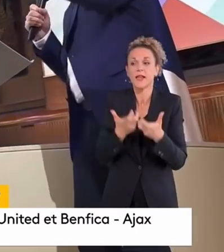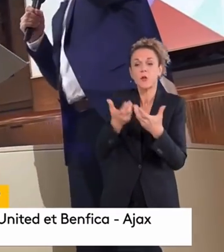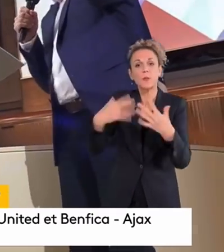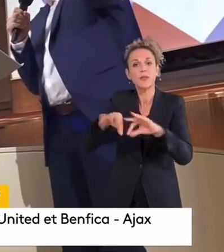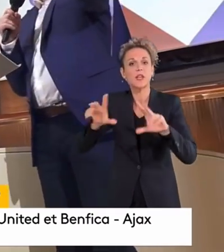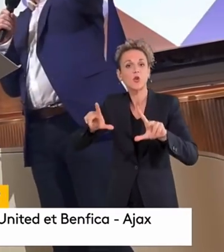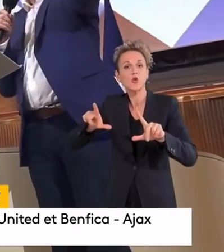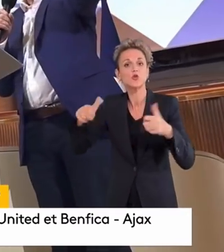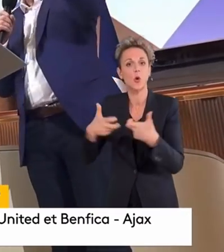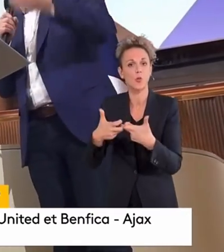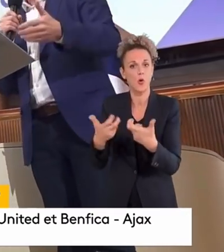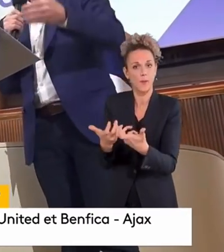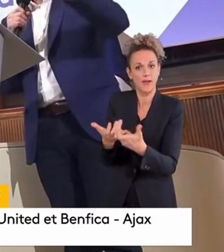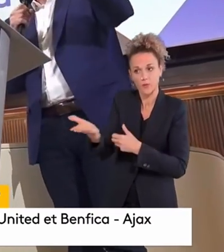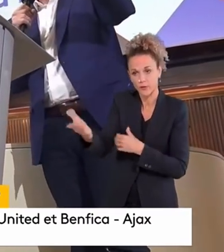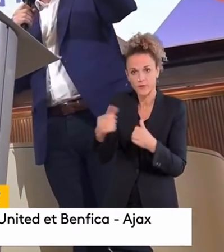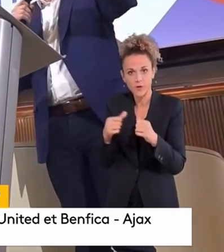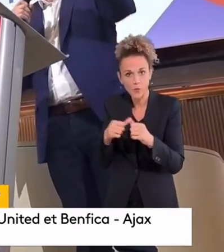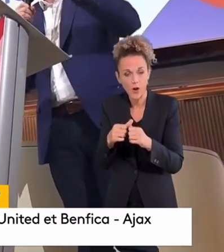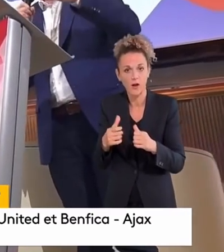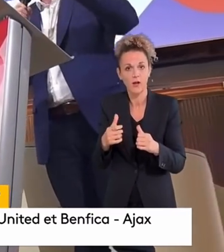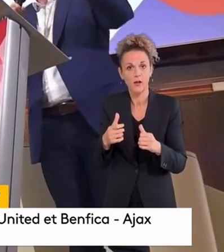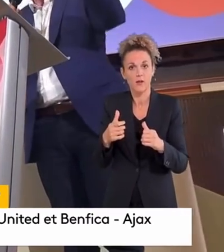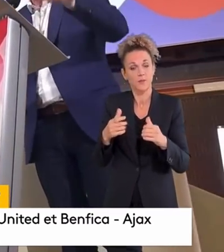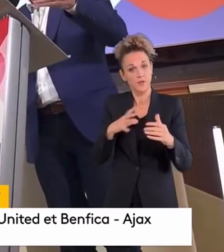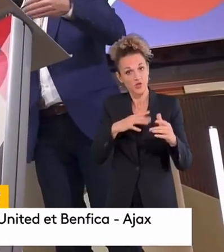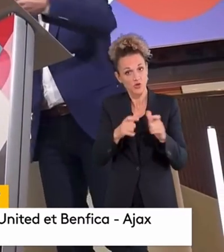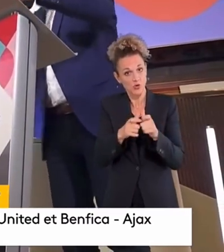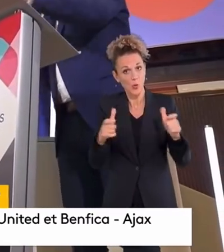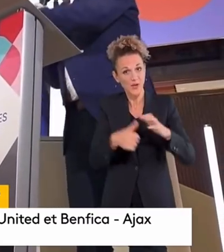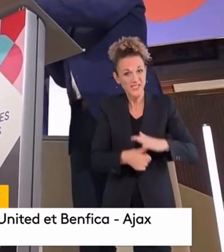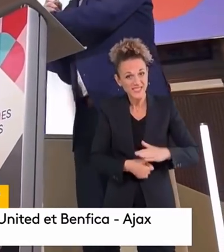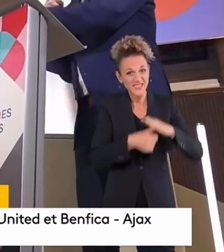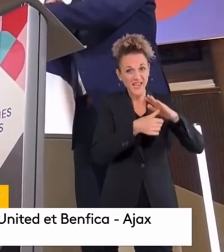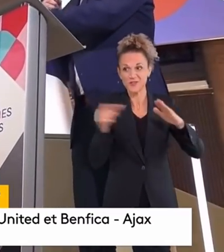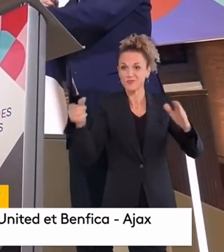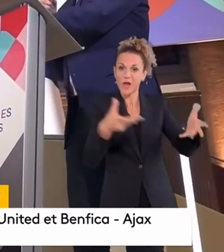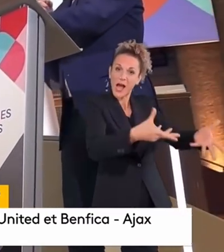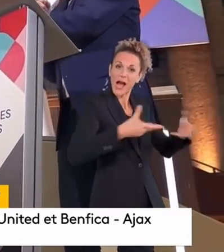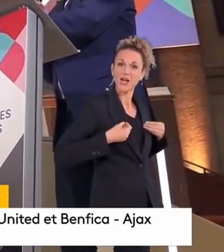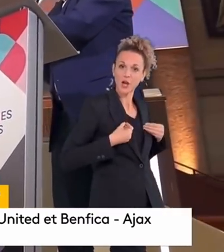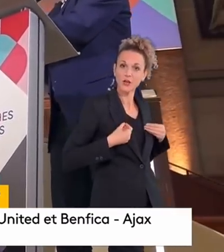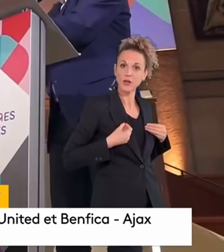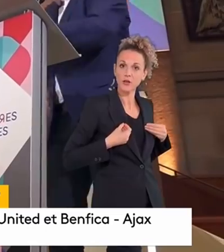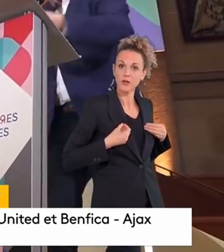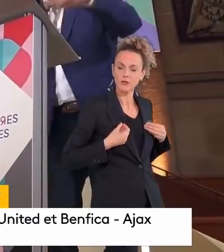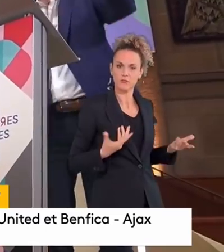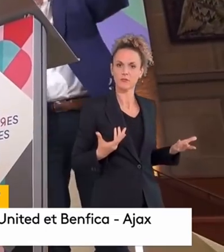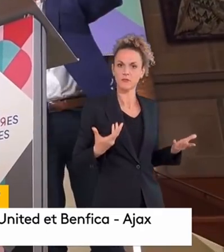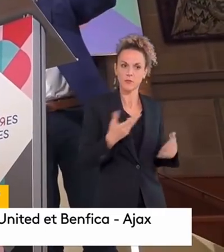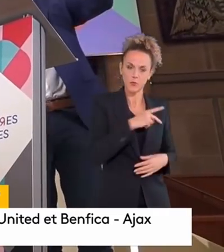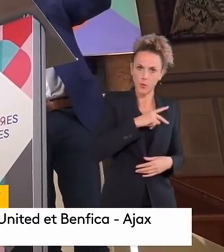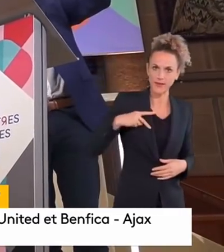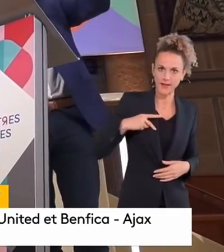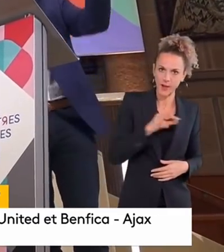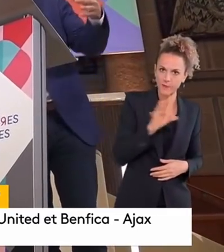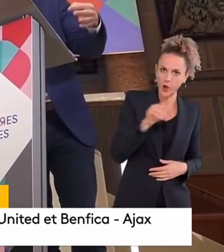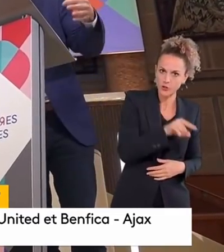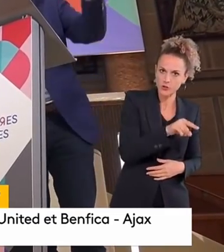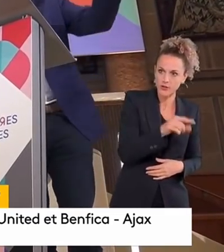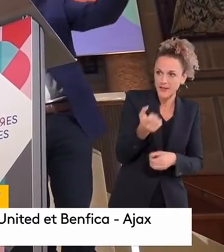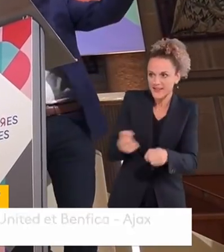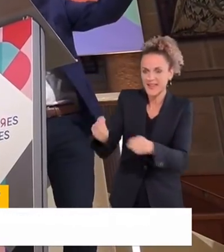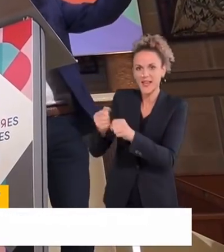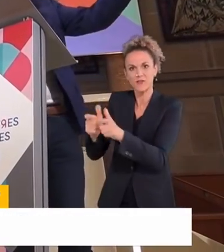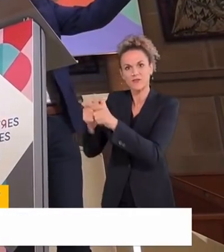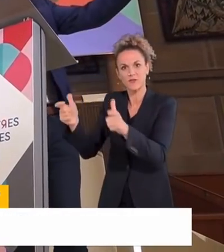des institutions financières, même des sièges de groupes qui sont propriétaires de nos entreprises chez nous et qui créent des sociétés offshore